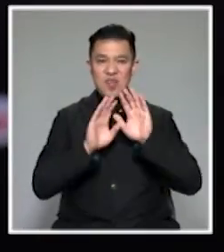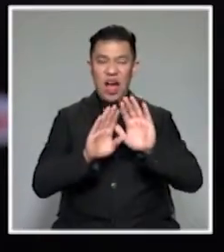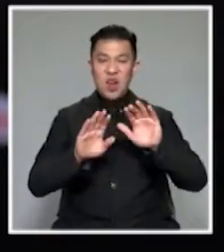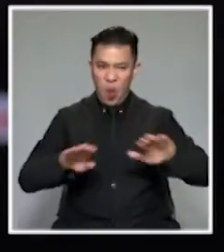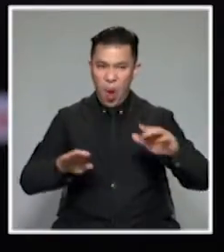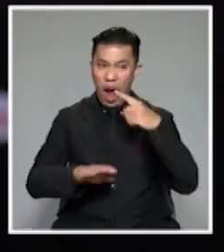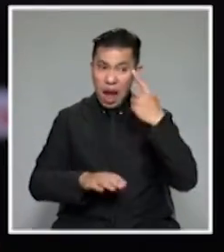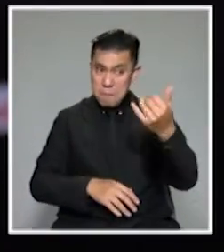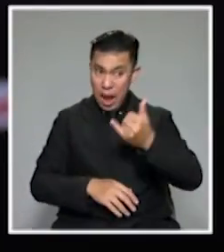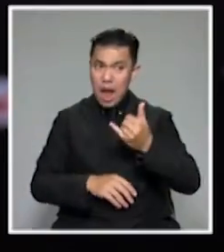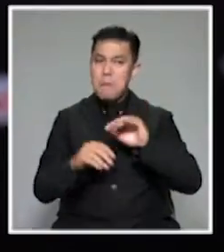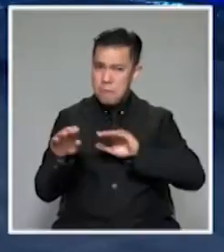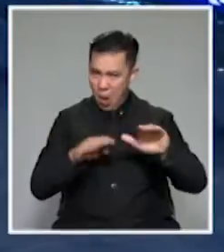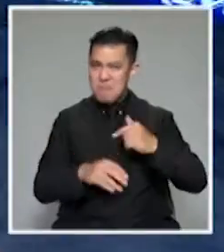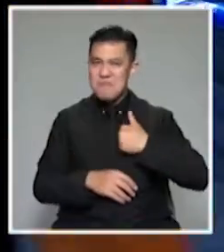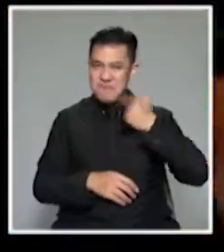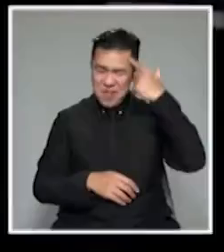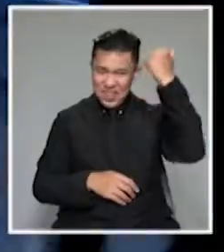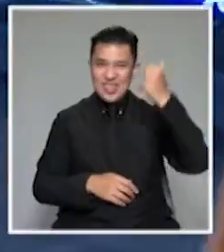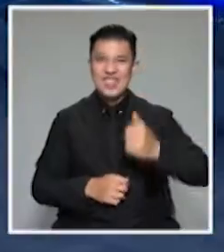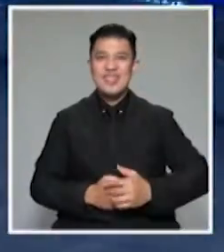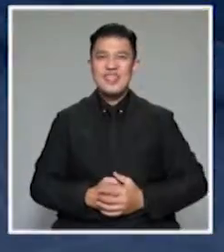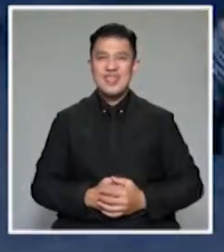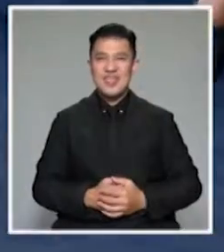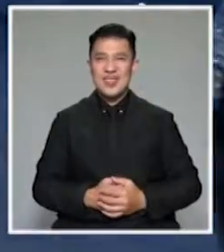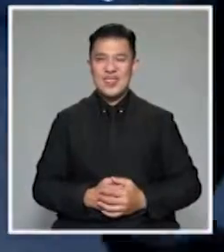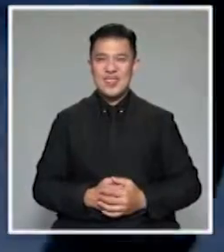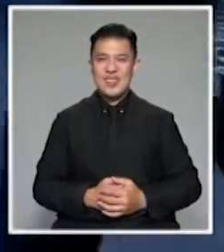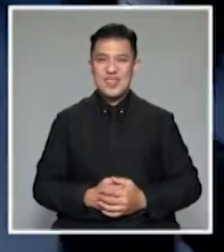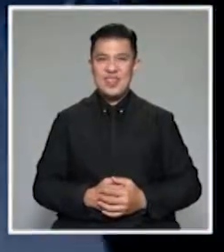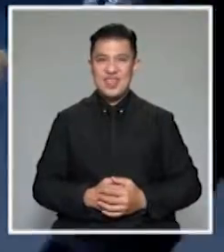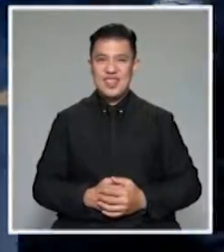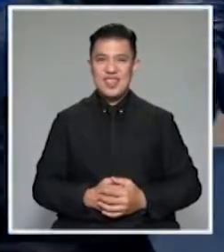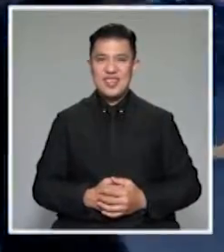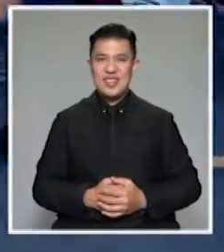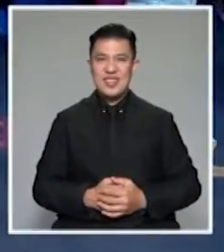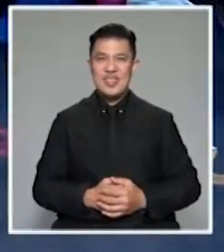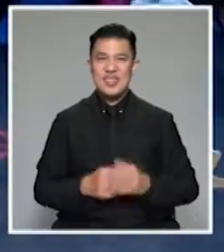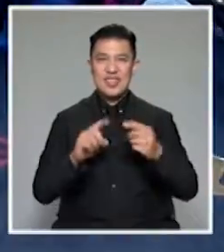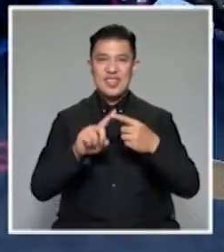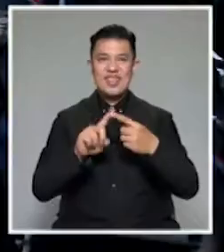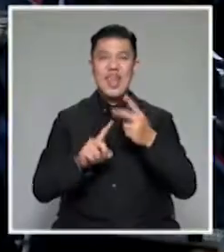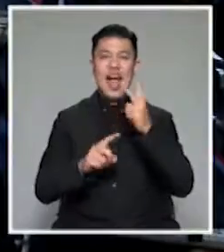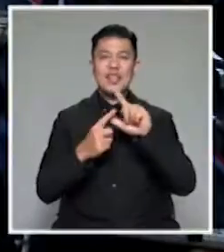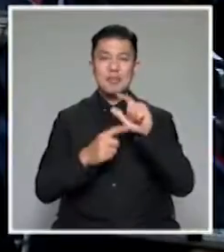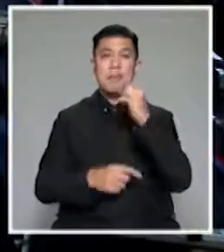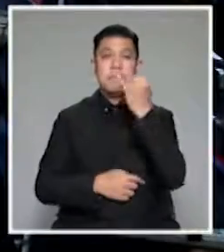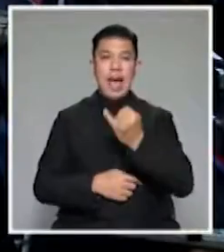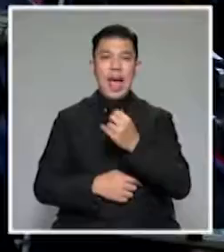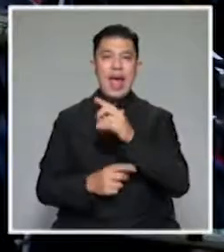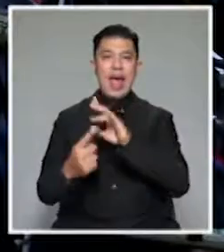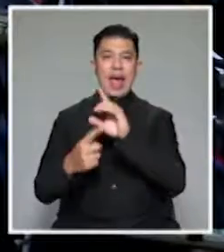งครับเตรียมตัวมาให้ดีครับพี่เก๋า โดนไม่โดนครับตอนนี้นี ่ส่วนคุณอื่นค่ะคลาสสิกสิทธิ์คุณวสันต์แพ้คะแนนเด่นสยาม